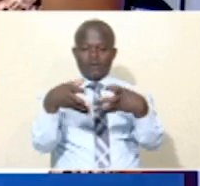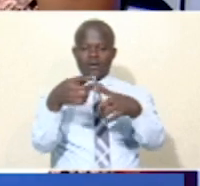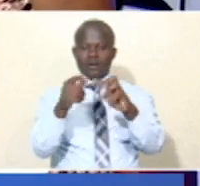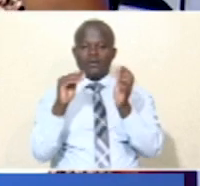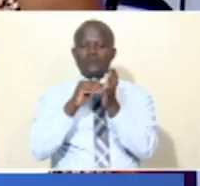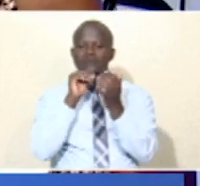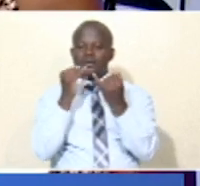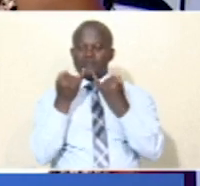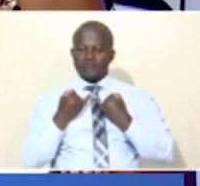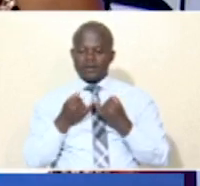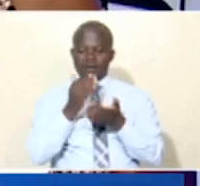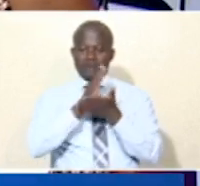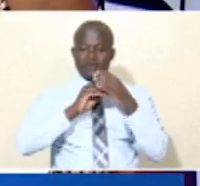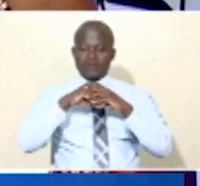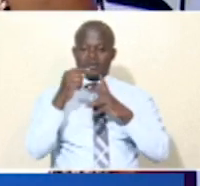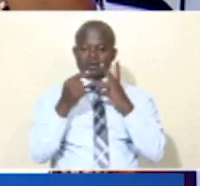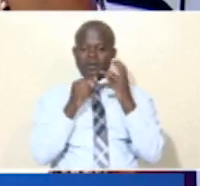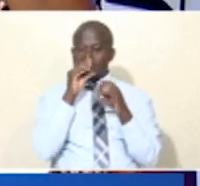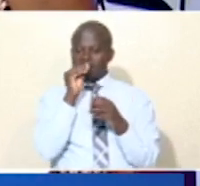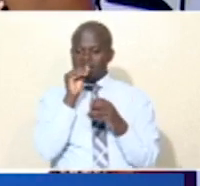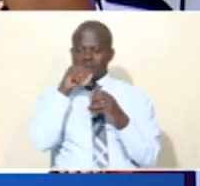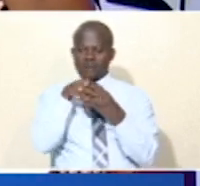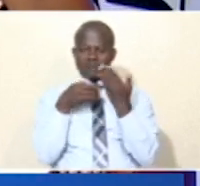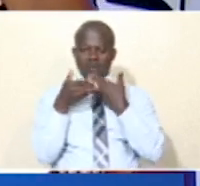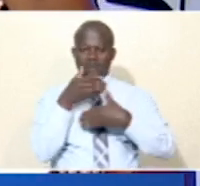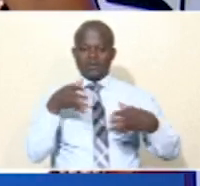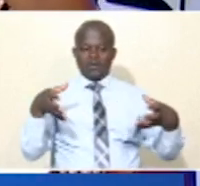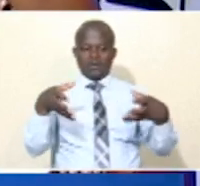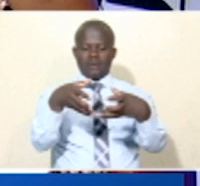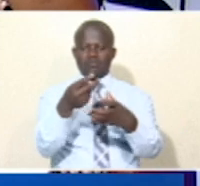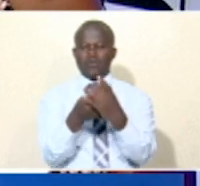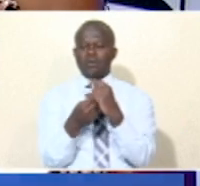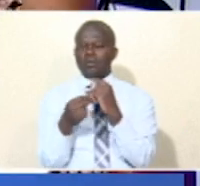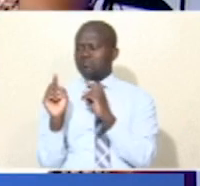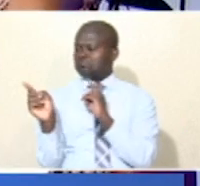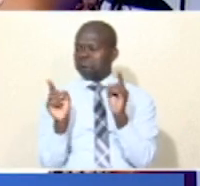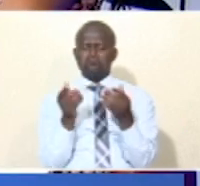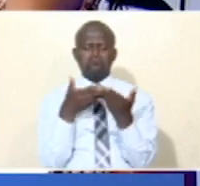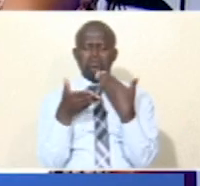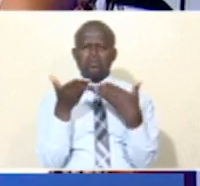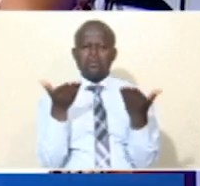none warutayatubwira bimwe mu biri kuvugirwa mu biganiro bihuje impande zombi. Bari ku zihe ngingo?